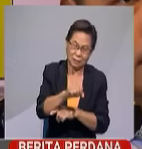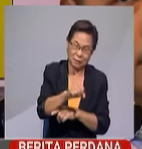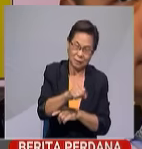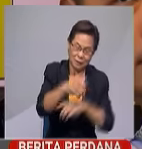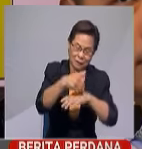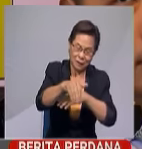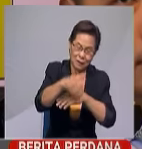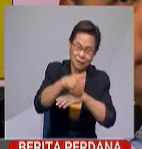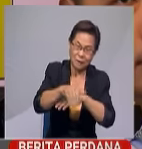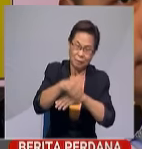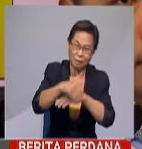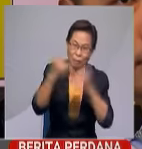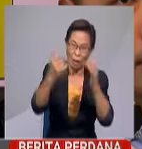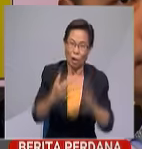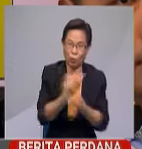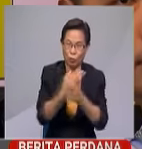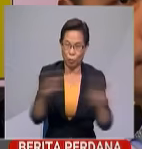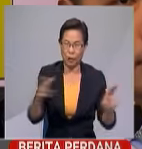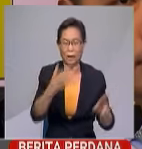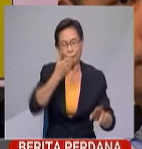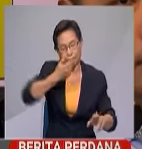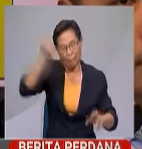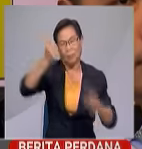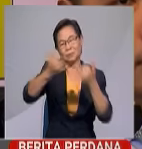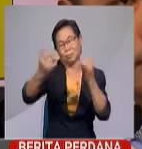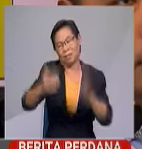national players and our best youngsters.